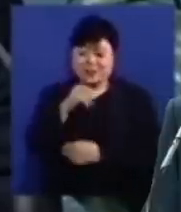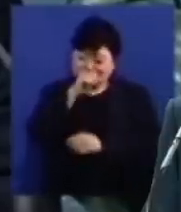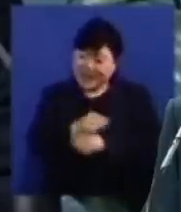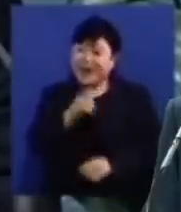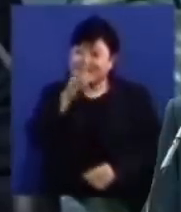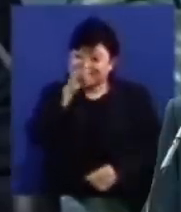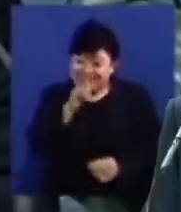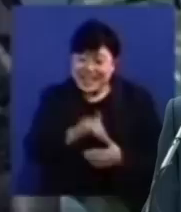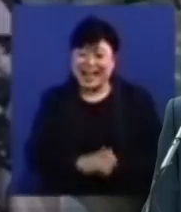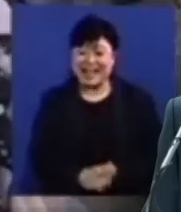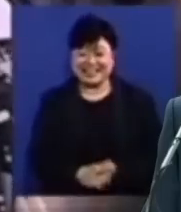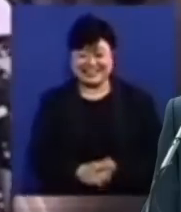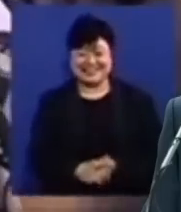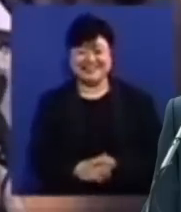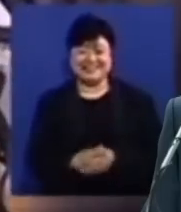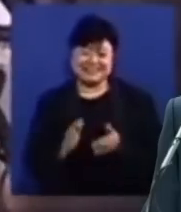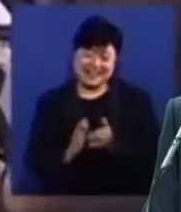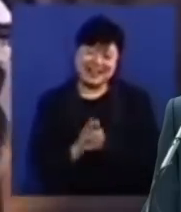있지 않아요?